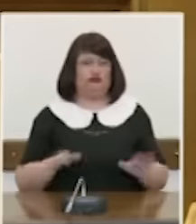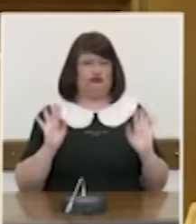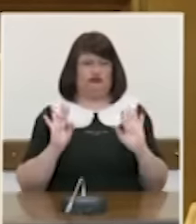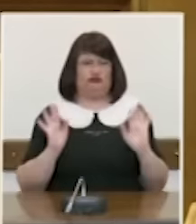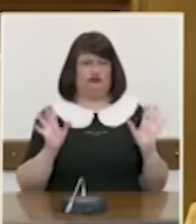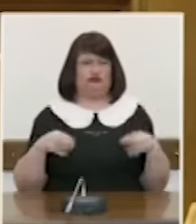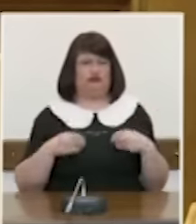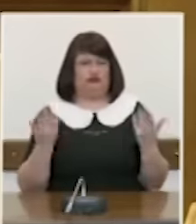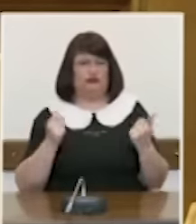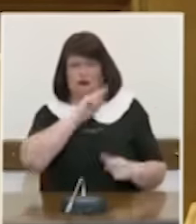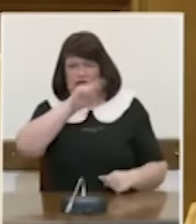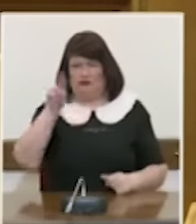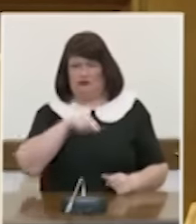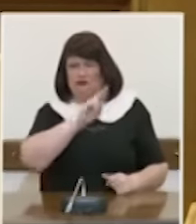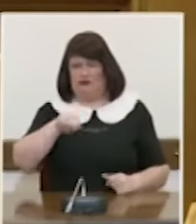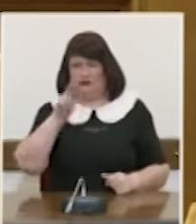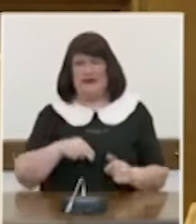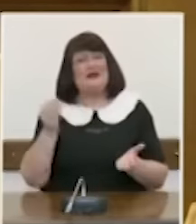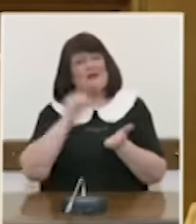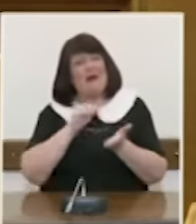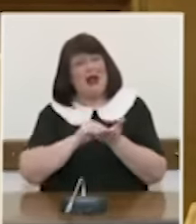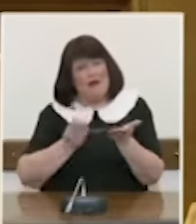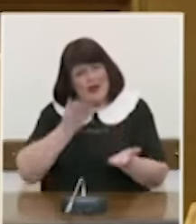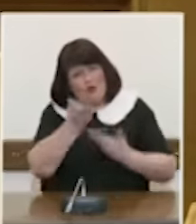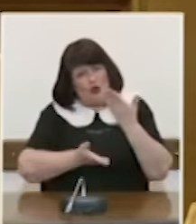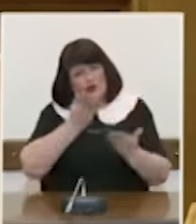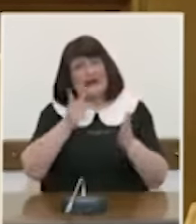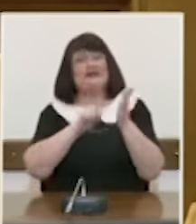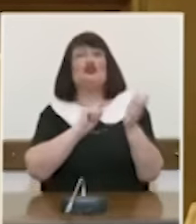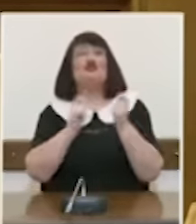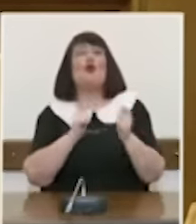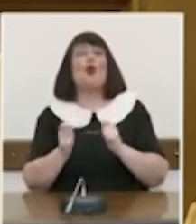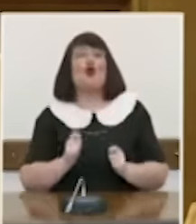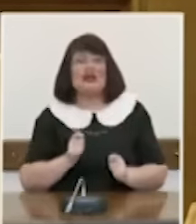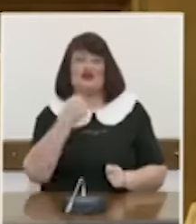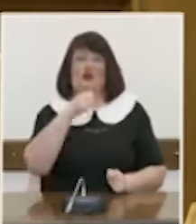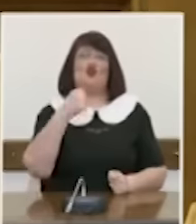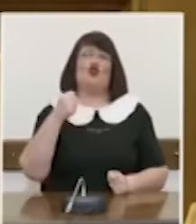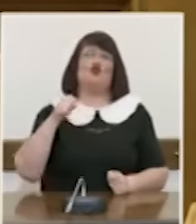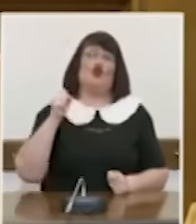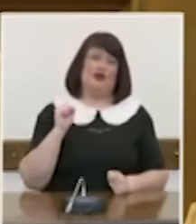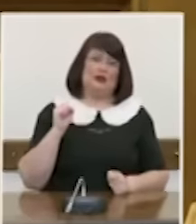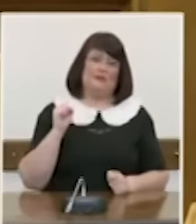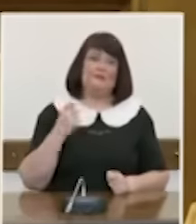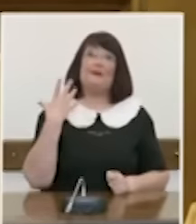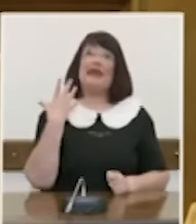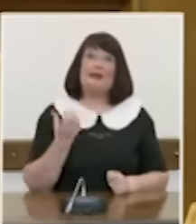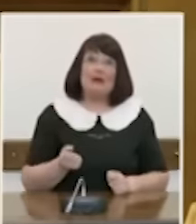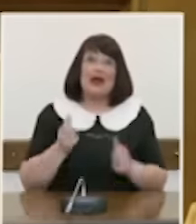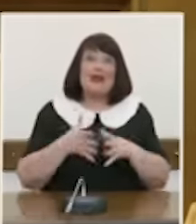επανειλημμένα έχει καταθέσει το ΚΚΕ με τροπολογίες εδώ στη Βουλή. Υπάρχει μια